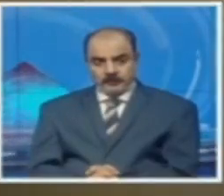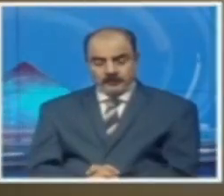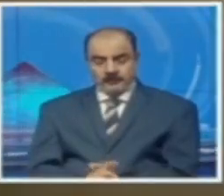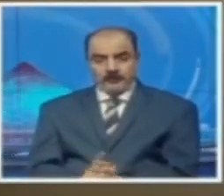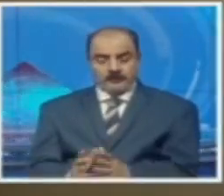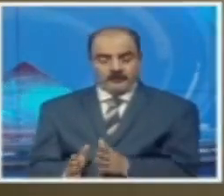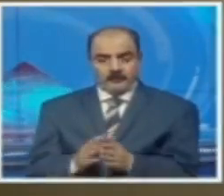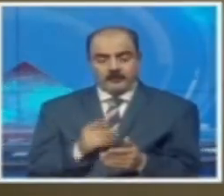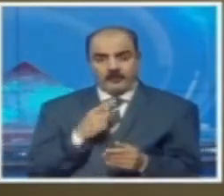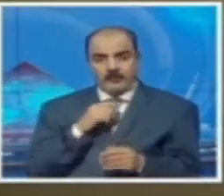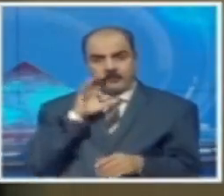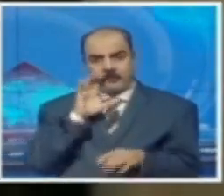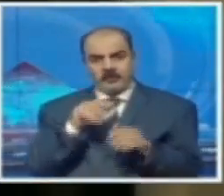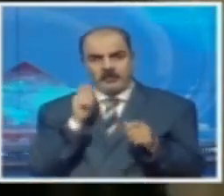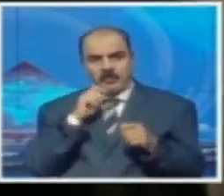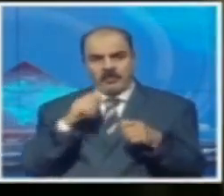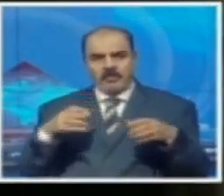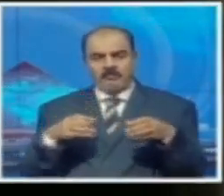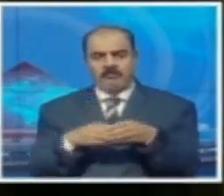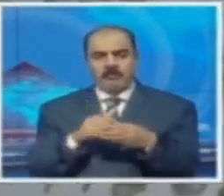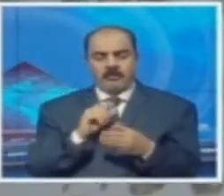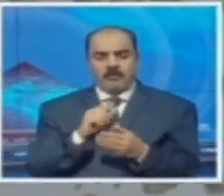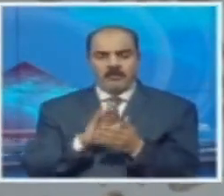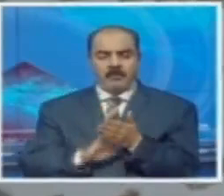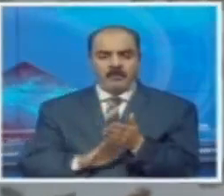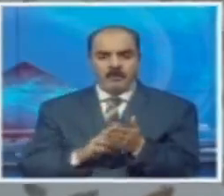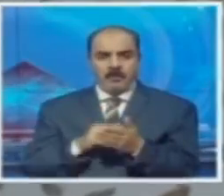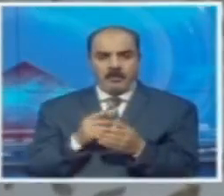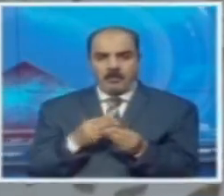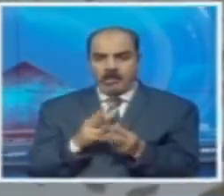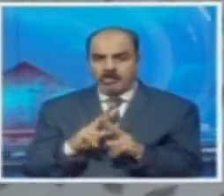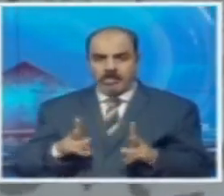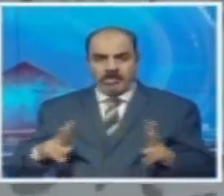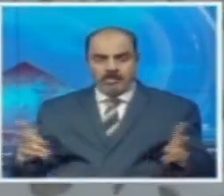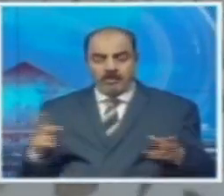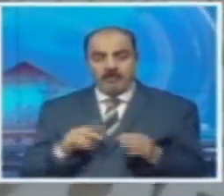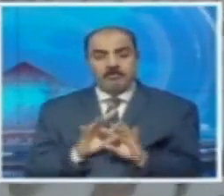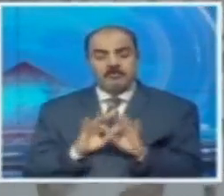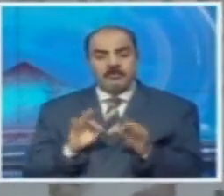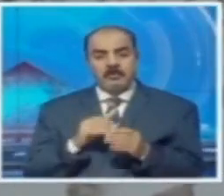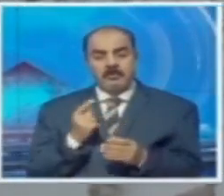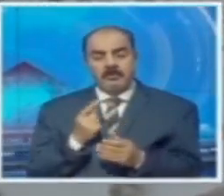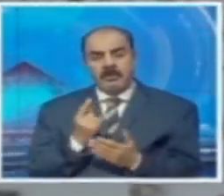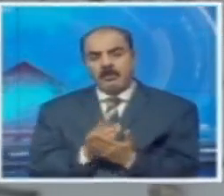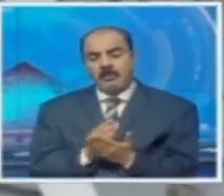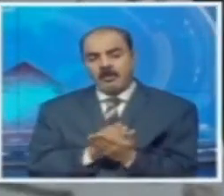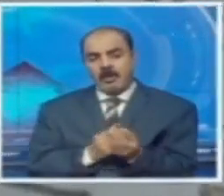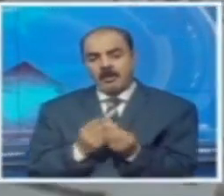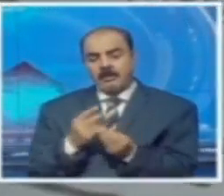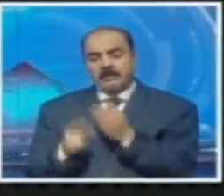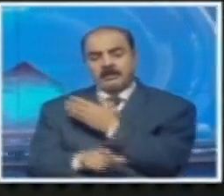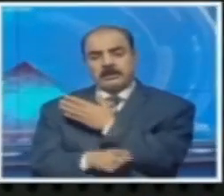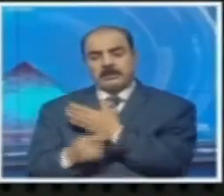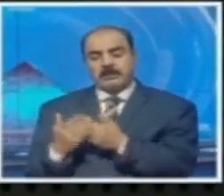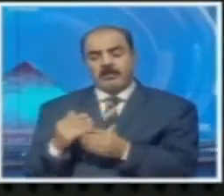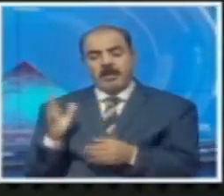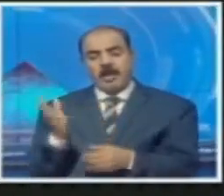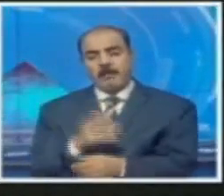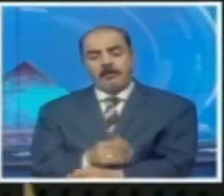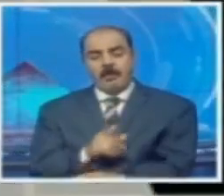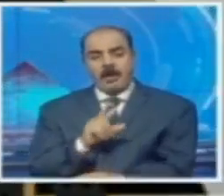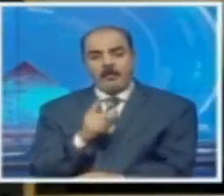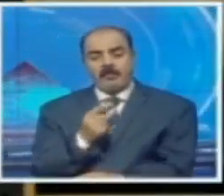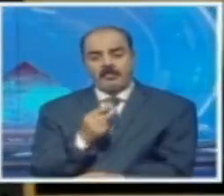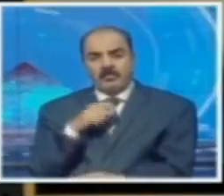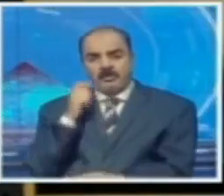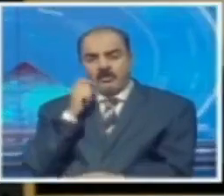وفي مجال ضبط التشكيلات العصابية والقضايا المتنوعة، نجحت أجهزة الوزارة خلال أسبوع في ضبط 15